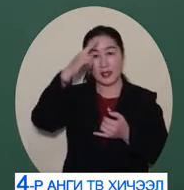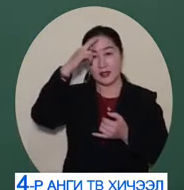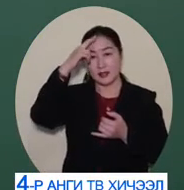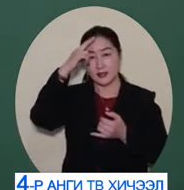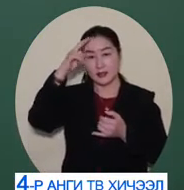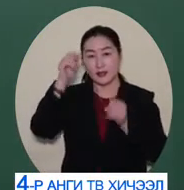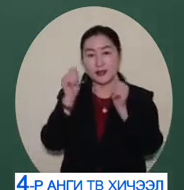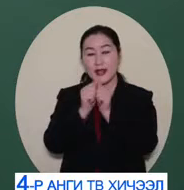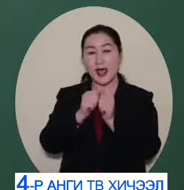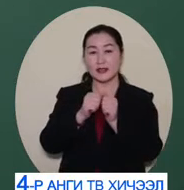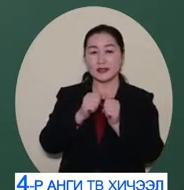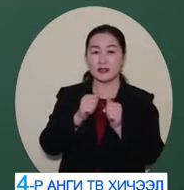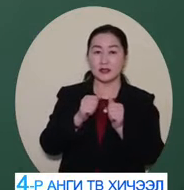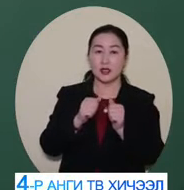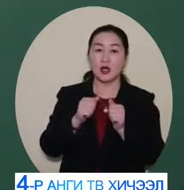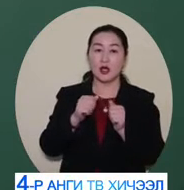Хүүгийн